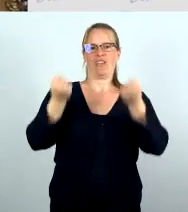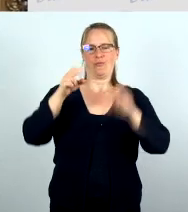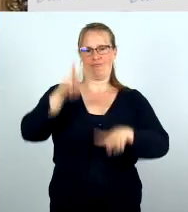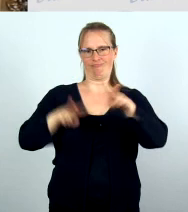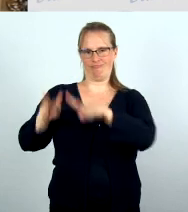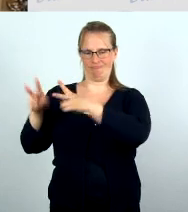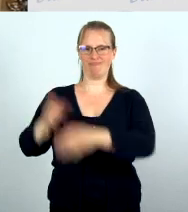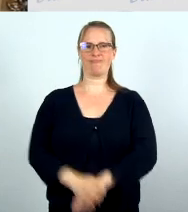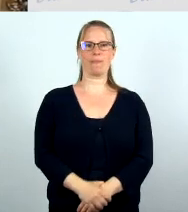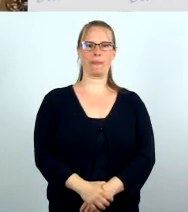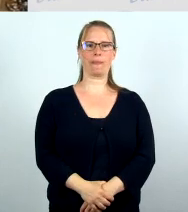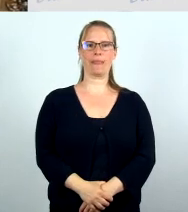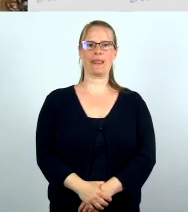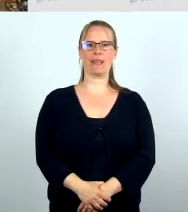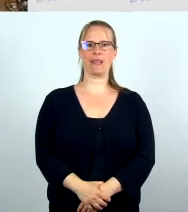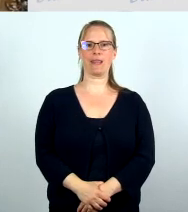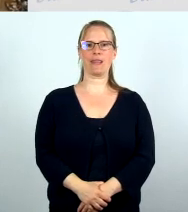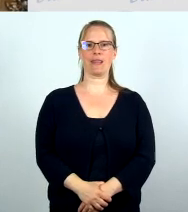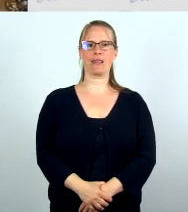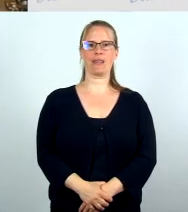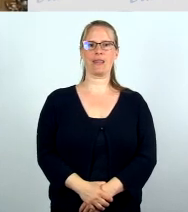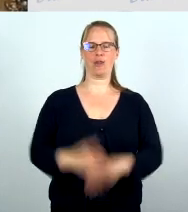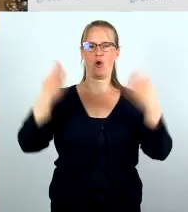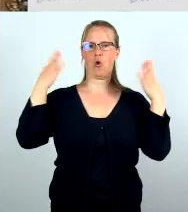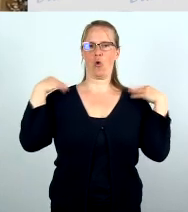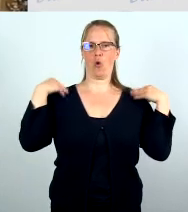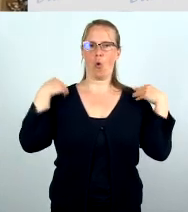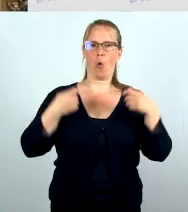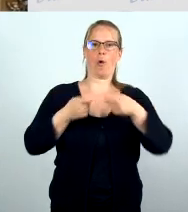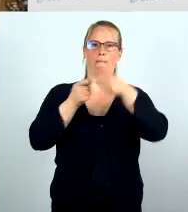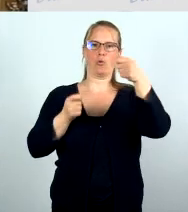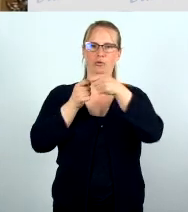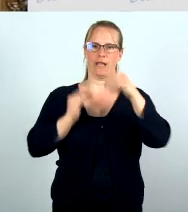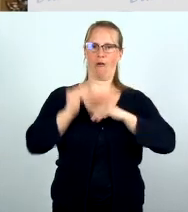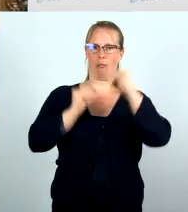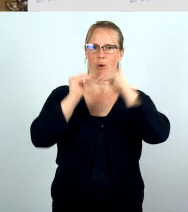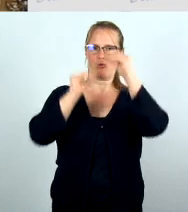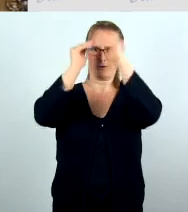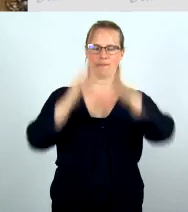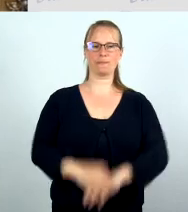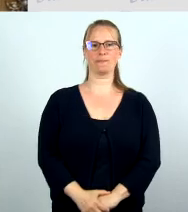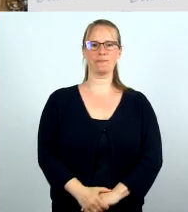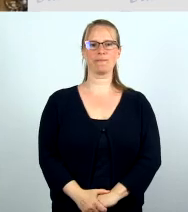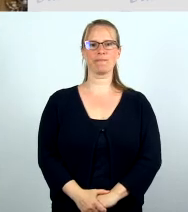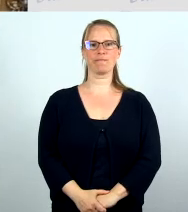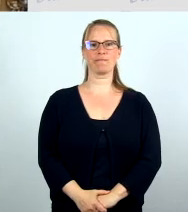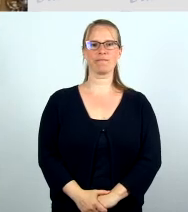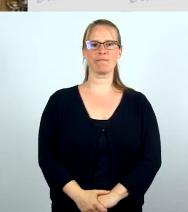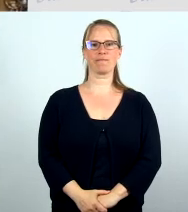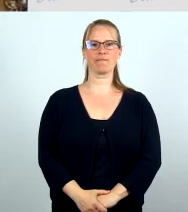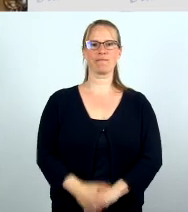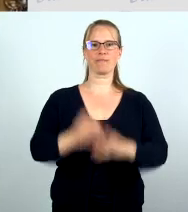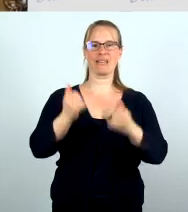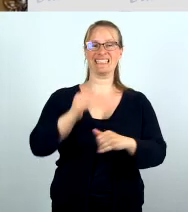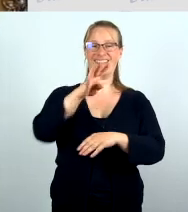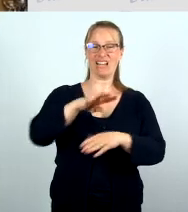zusammenzieht. Sein Rücken muss er hier kräftig werden. Genau. Super. Vielen Dank. Heute geht es